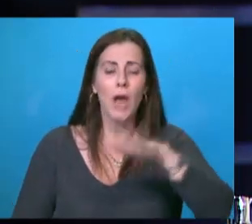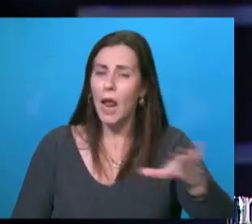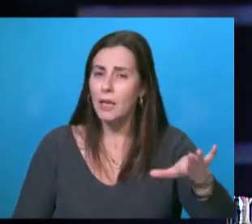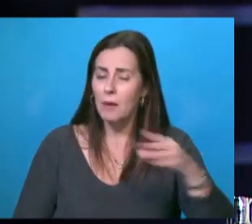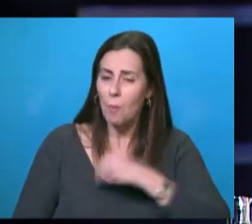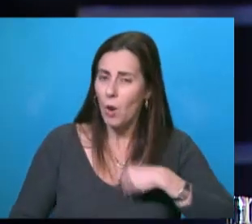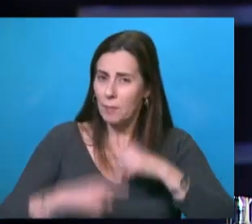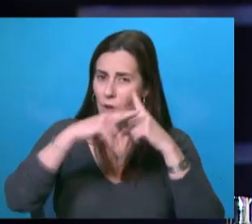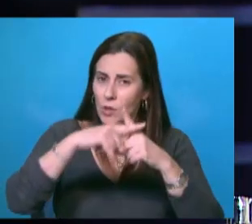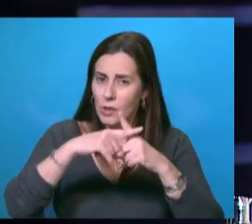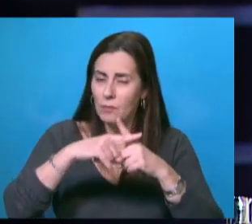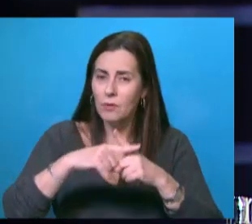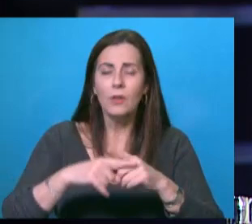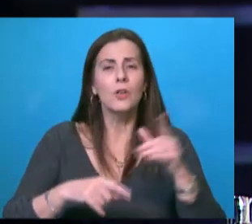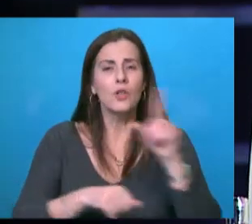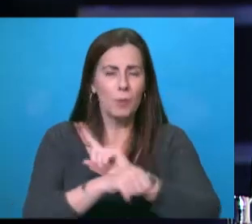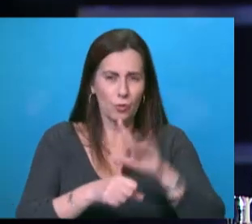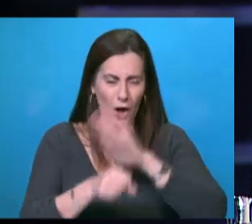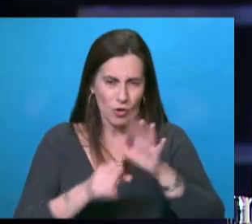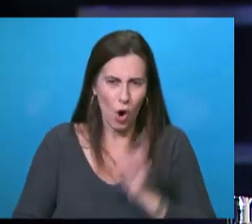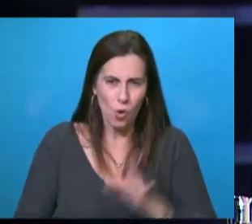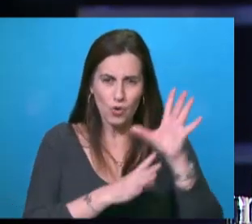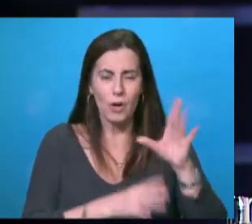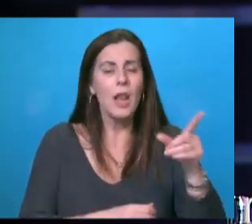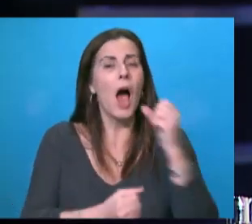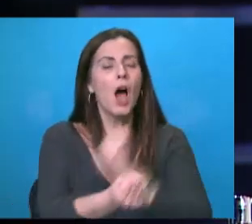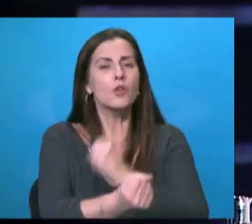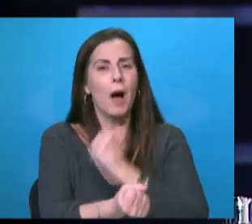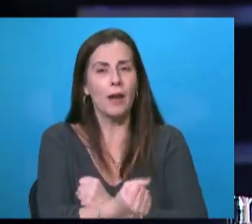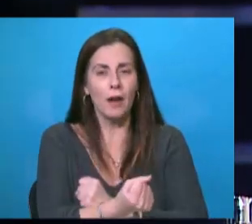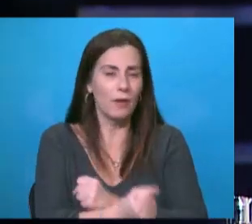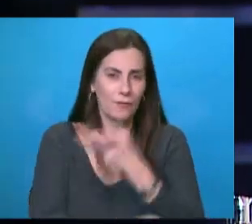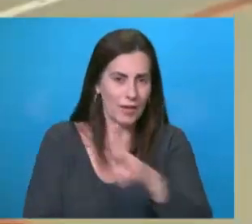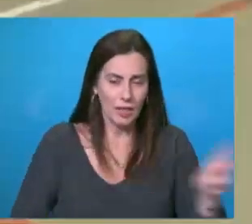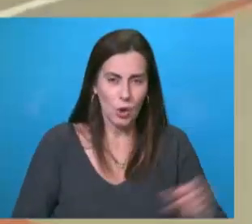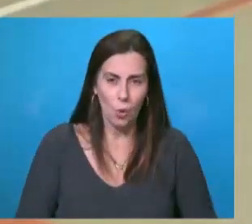מהאזור שגורשו בתקופת השואה למחנות ההשמדה ונרצחו.